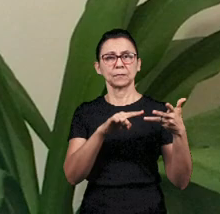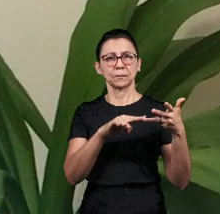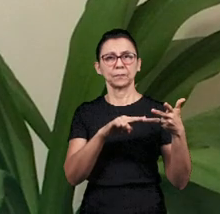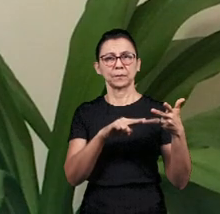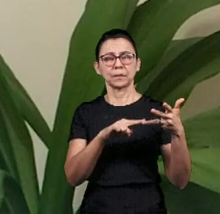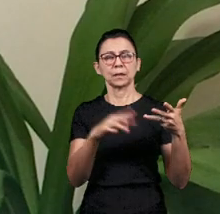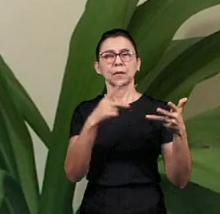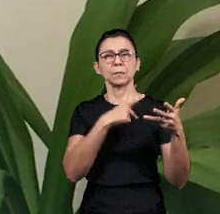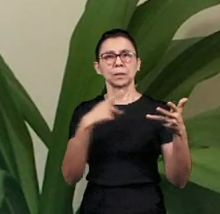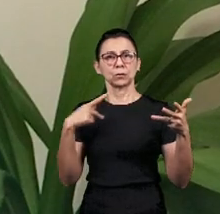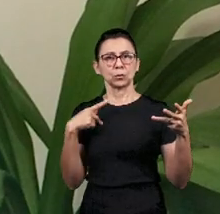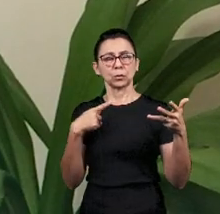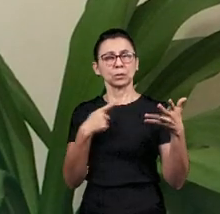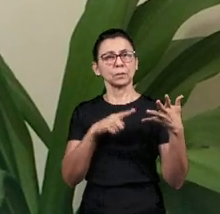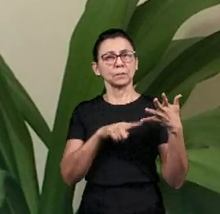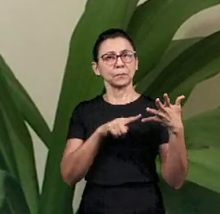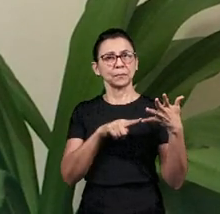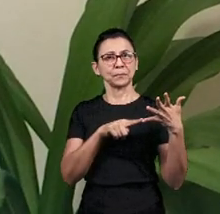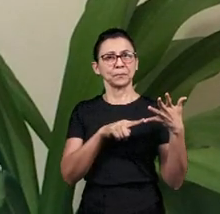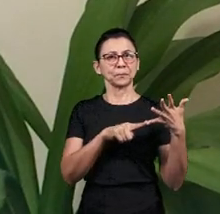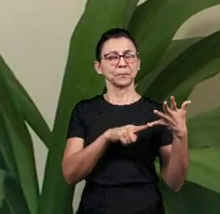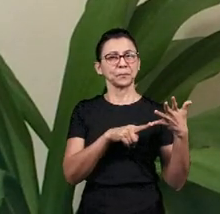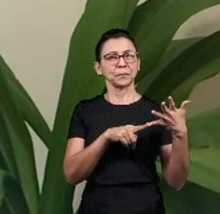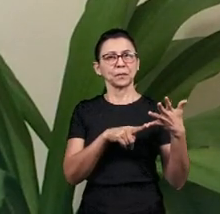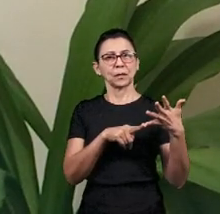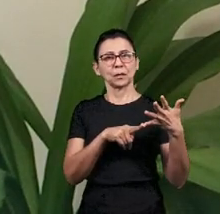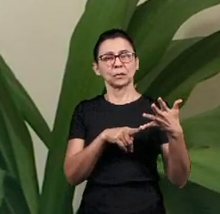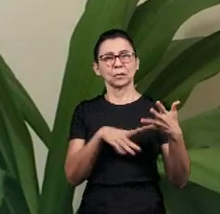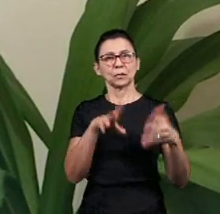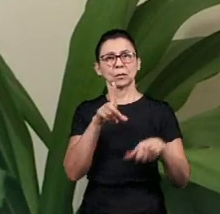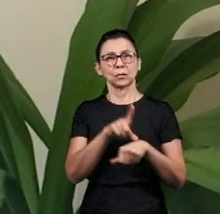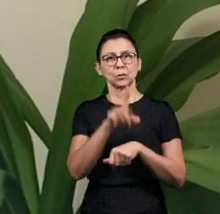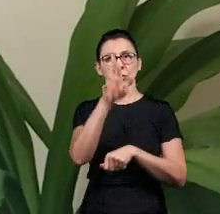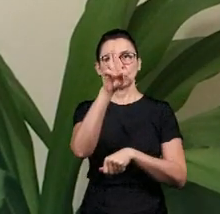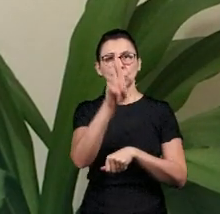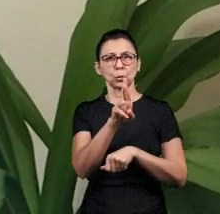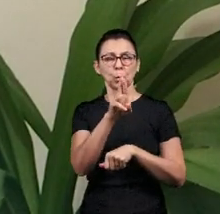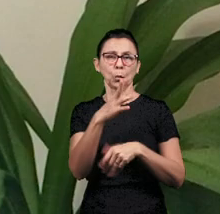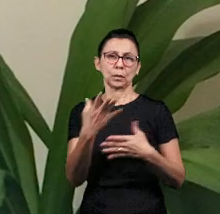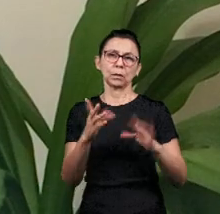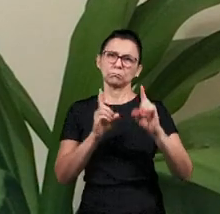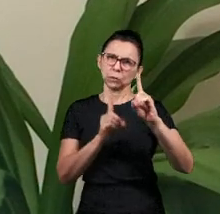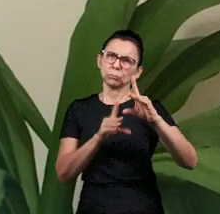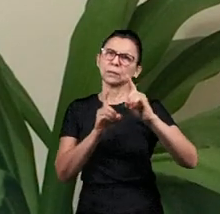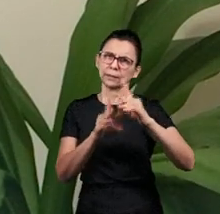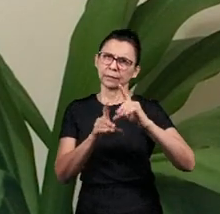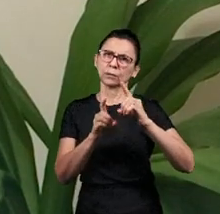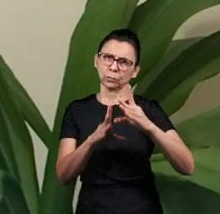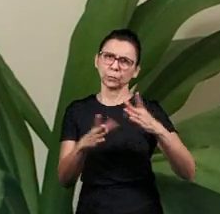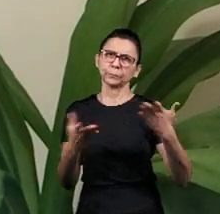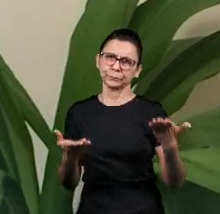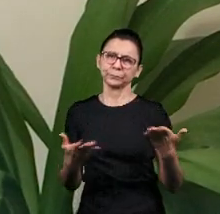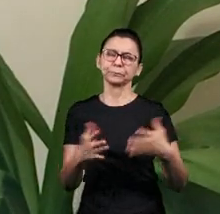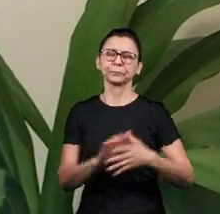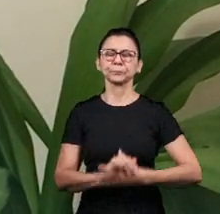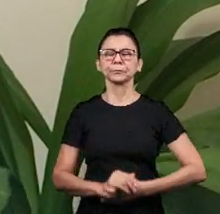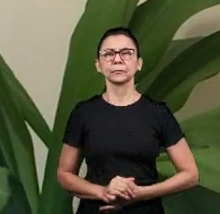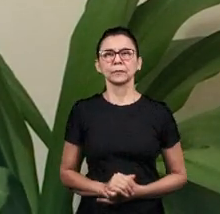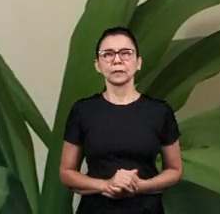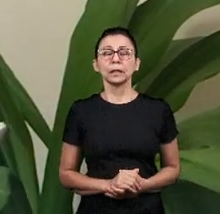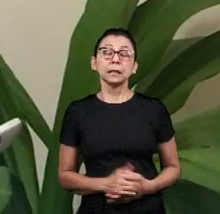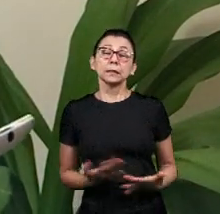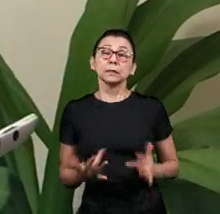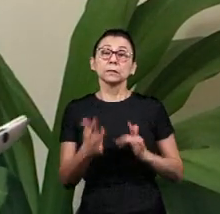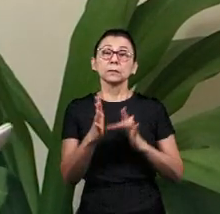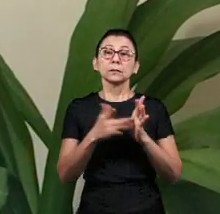des pasteurs, et d'autres comme des docteurs ou maîtres ou doctrinateurs. Donc, le Seigneur Jésus, quand il